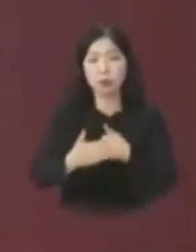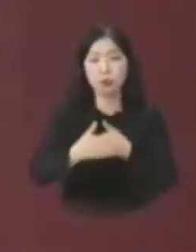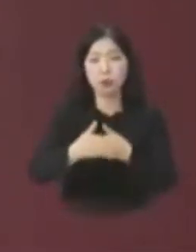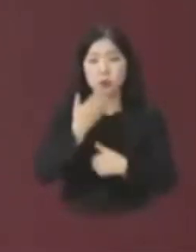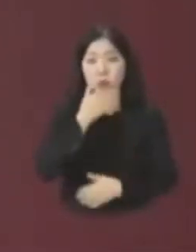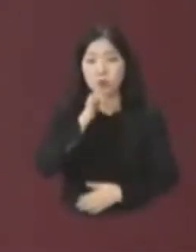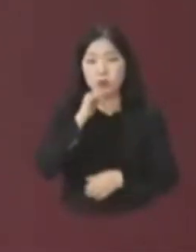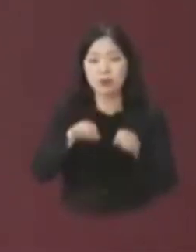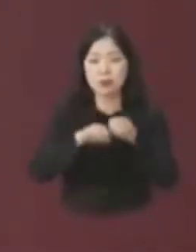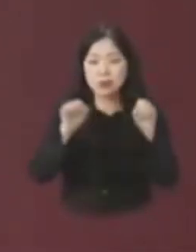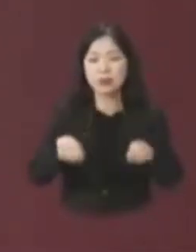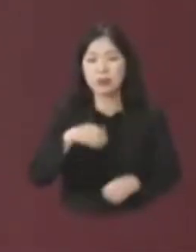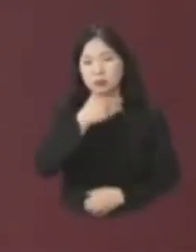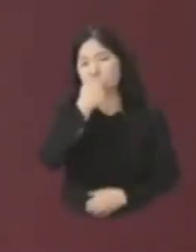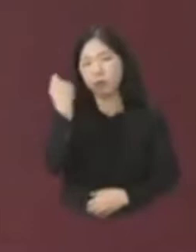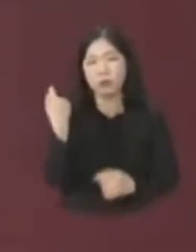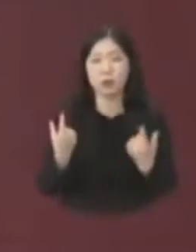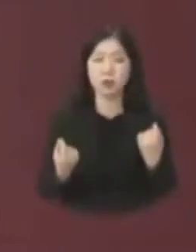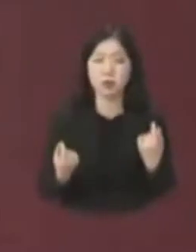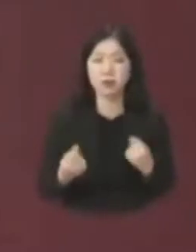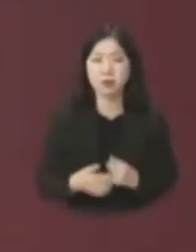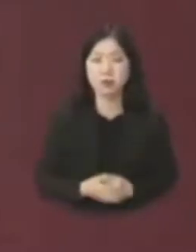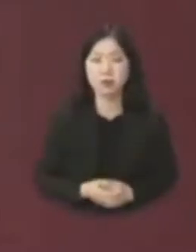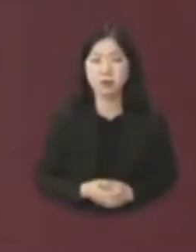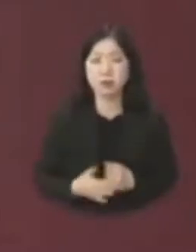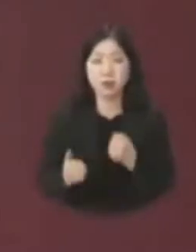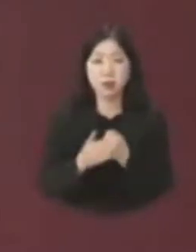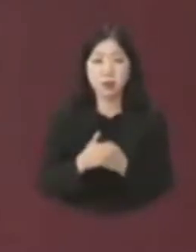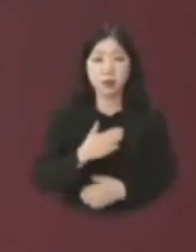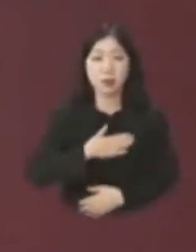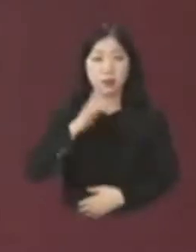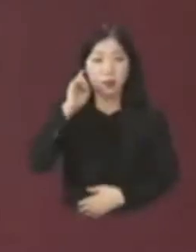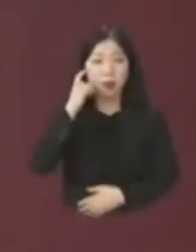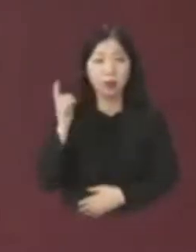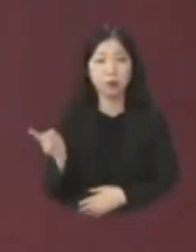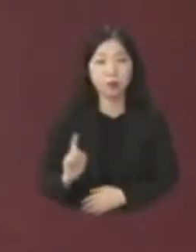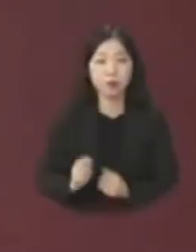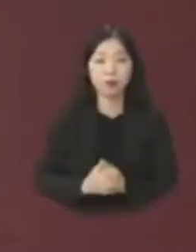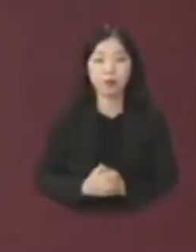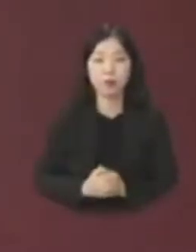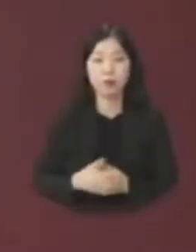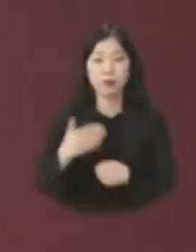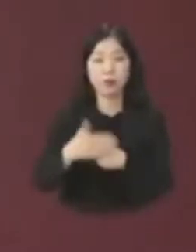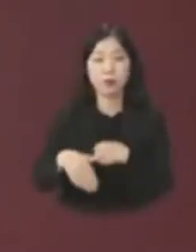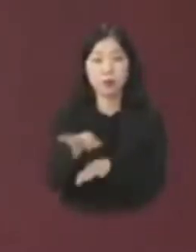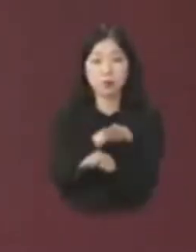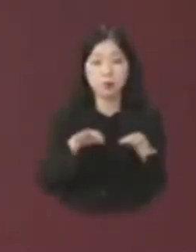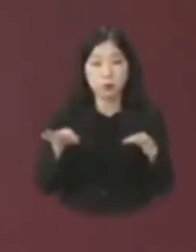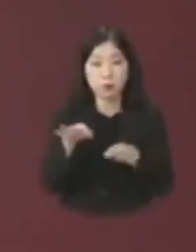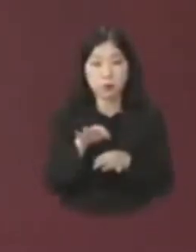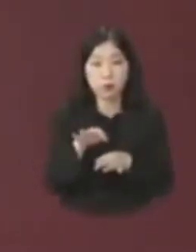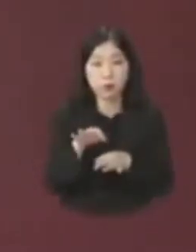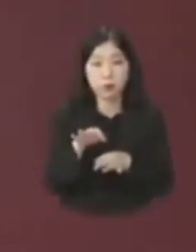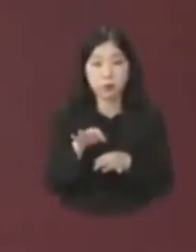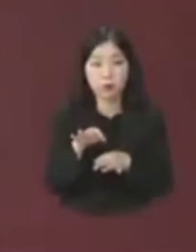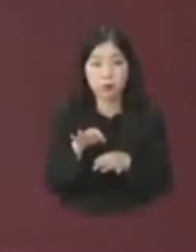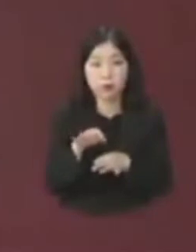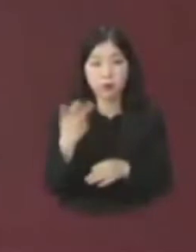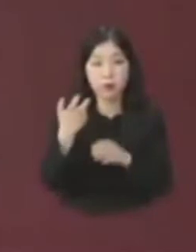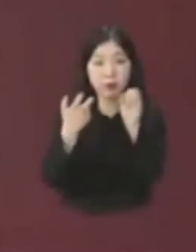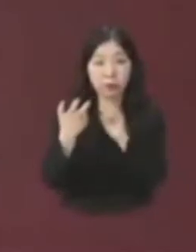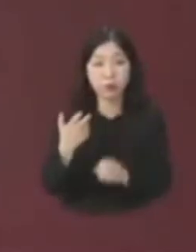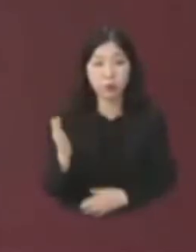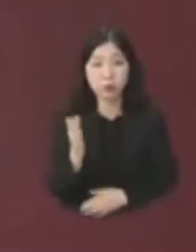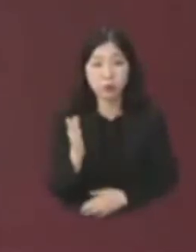시스템이 저는 부족했다고 생각합니다. 그래서 제가 생각했던 것은 대구 경제의 거의